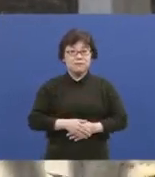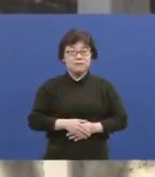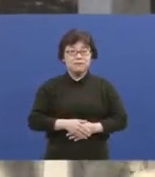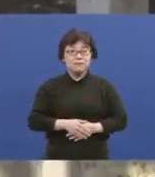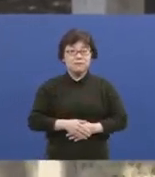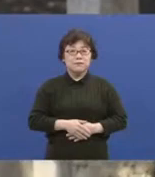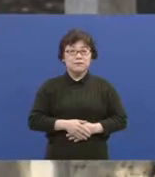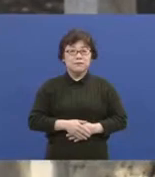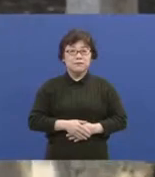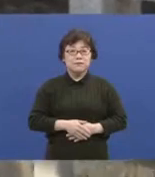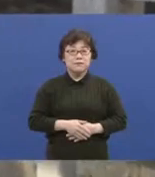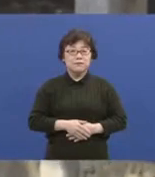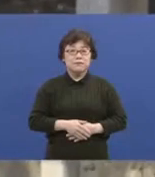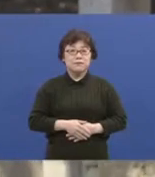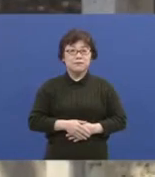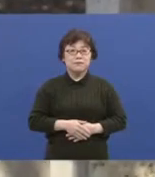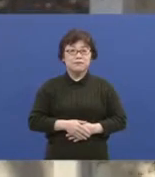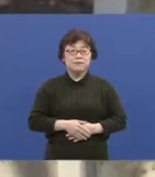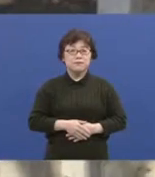それが